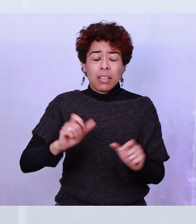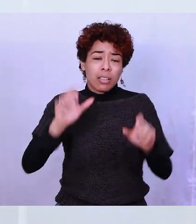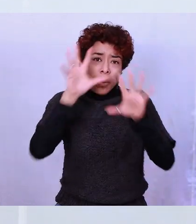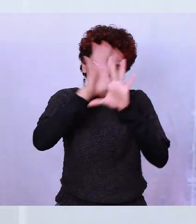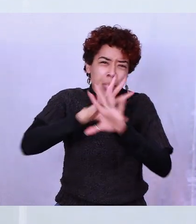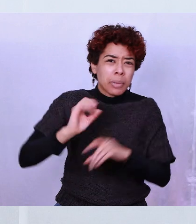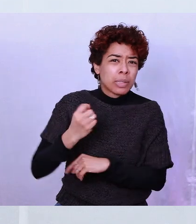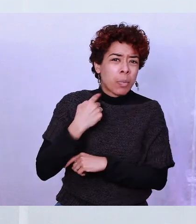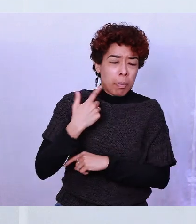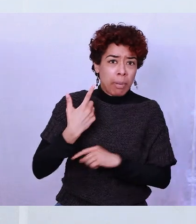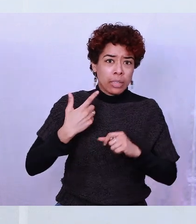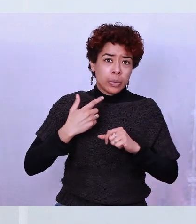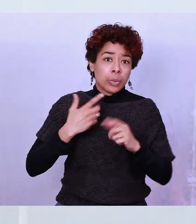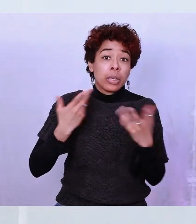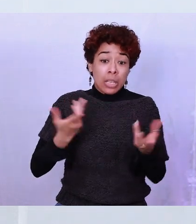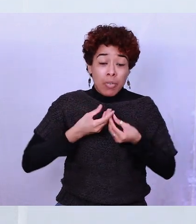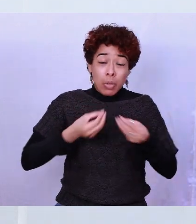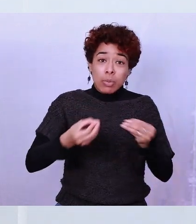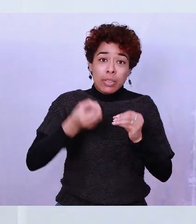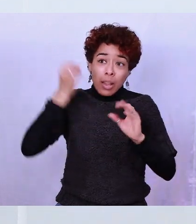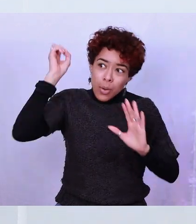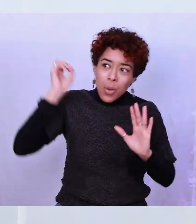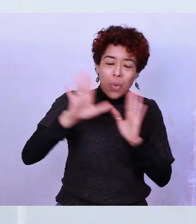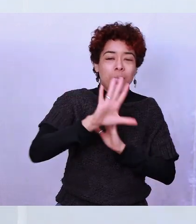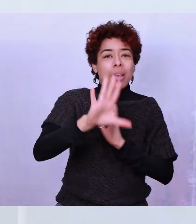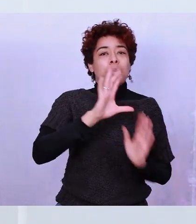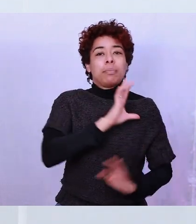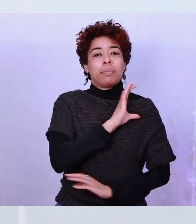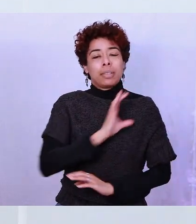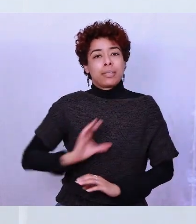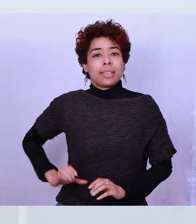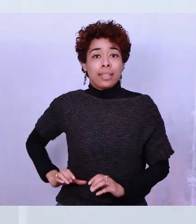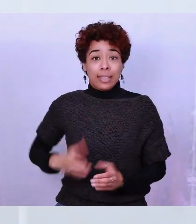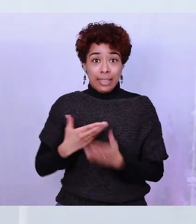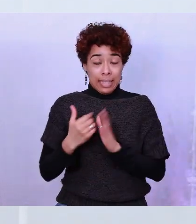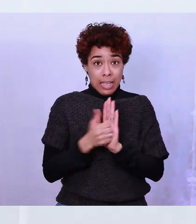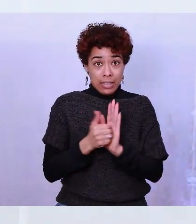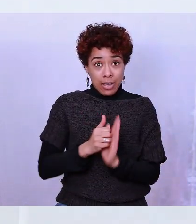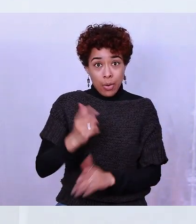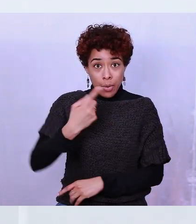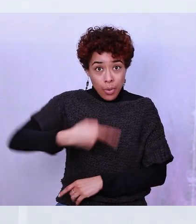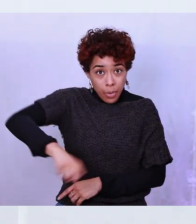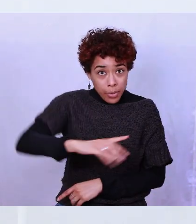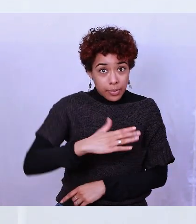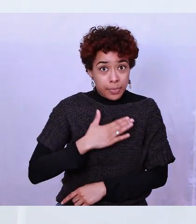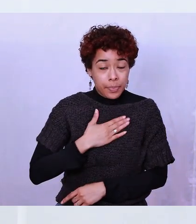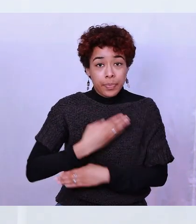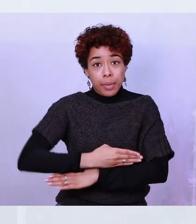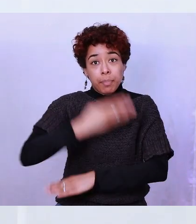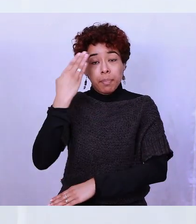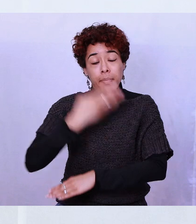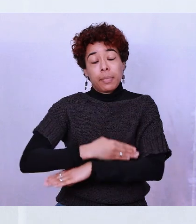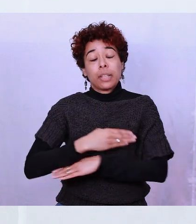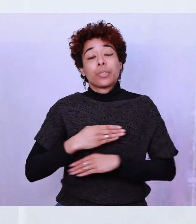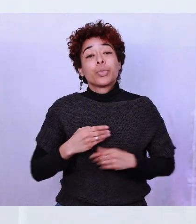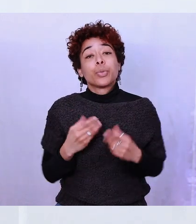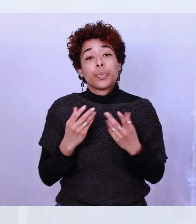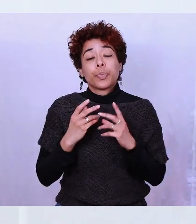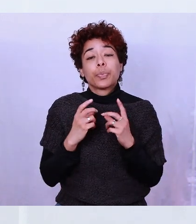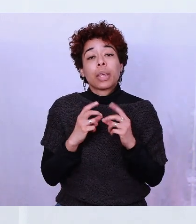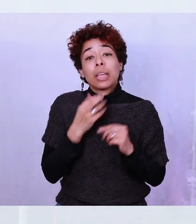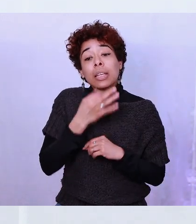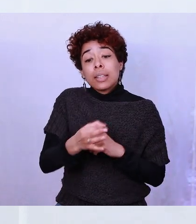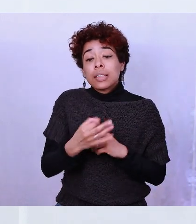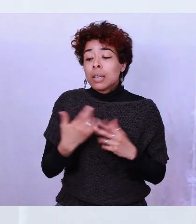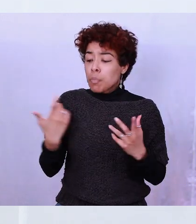ce qu'ils connaissent la lumière de Christ. Et c'est là notre rôle. Matthieu, chapitre 10, verset 16, Jésus dira « Voici, je vous envoie